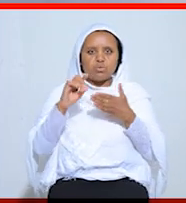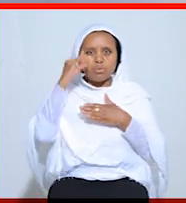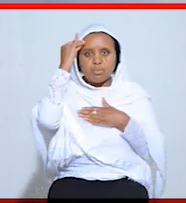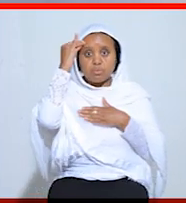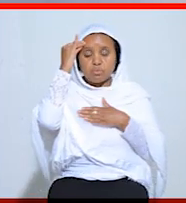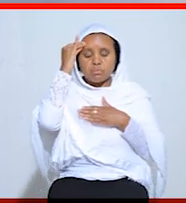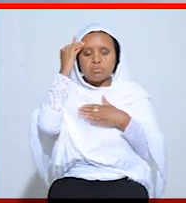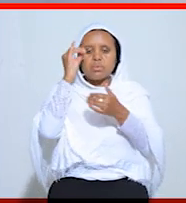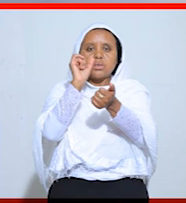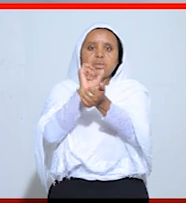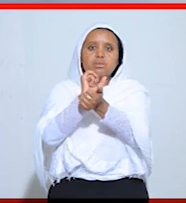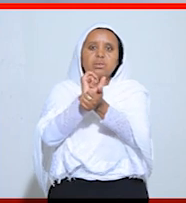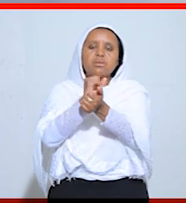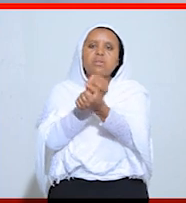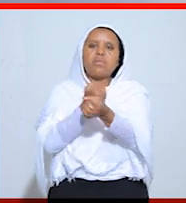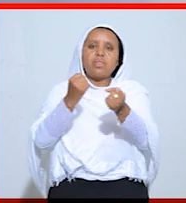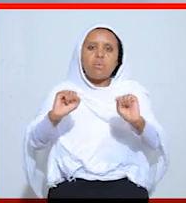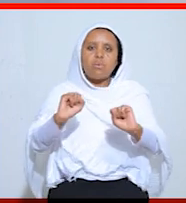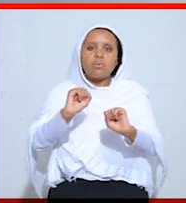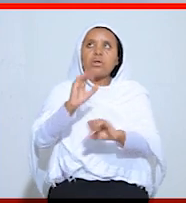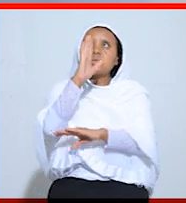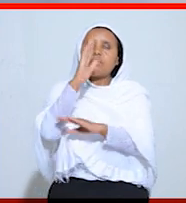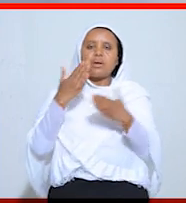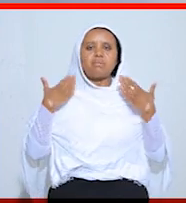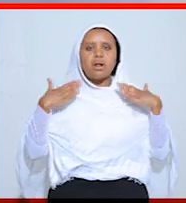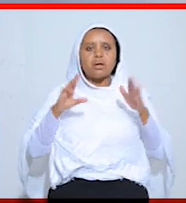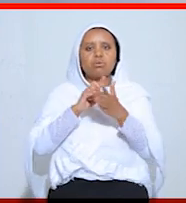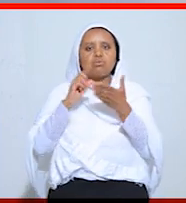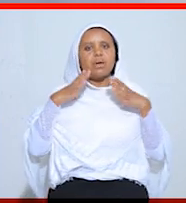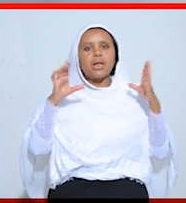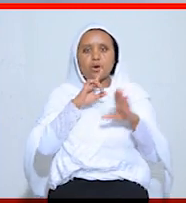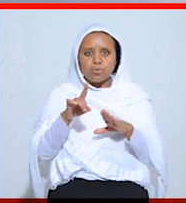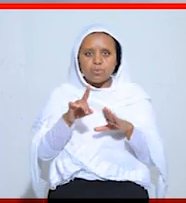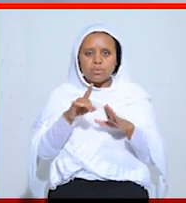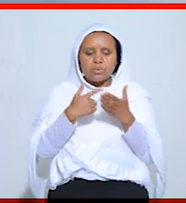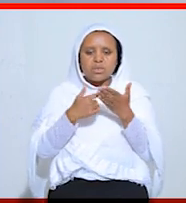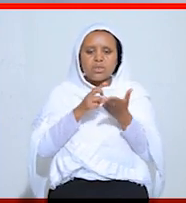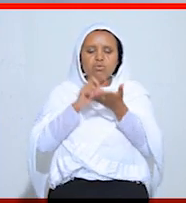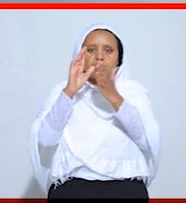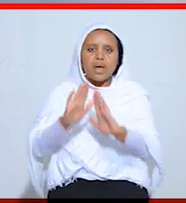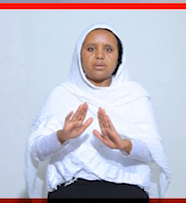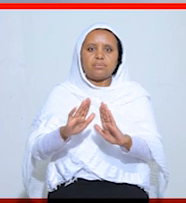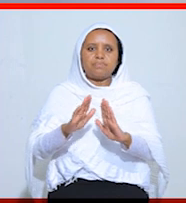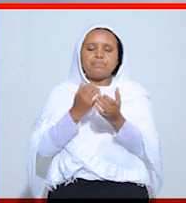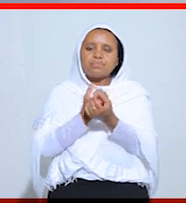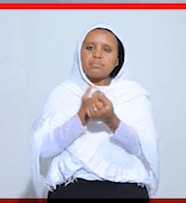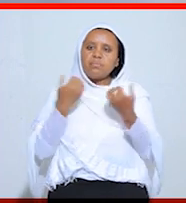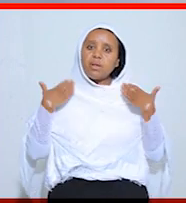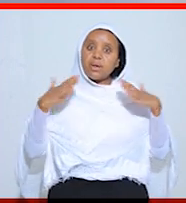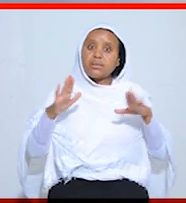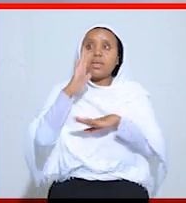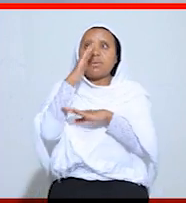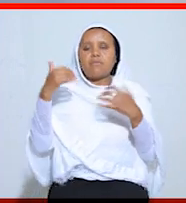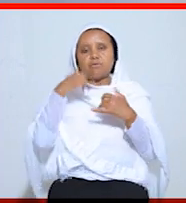እነ ቅዱስ ጴጥሮስን በእስር ቤት ሲያስሩ ያስፈታው የእግዚአብሔር መልአክ ቅዱስ ገብርኤል ነው። ስለዚህ ቅዱሳን መላእክት